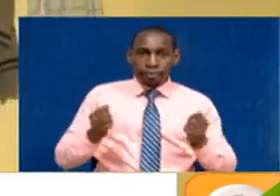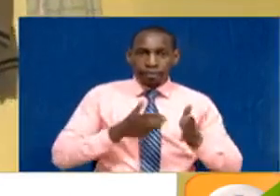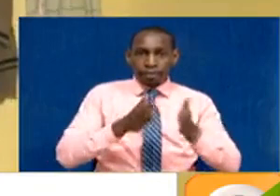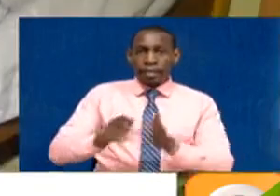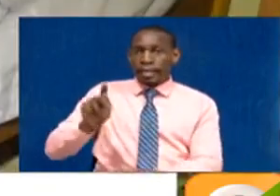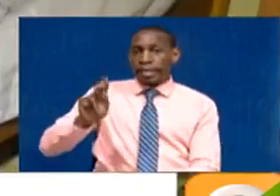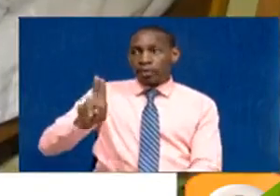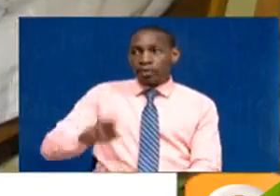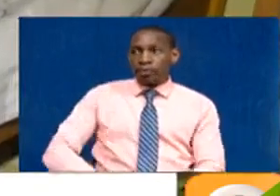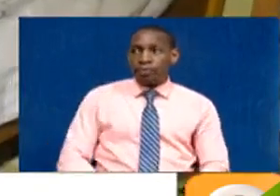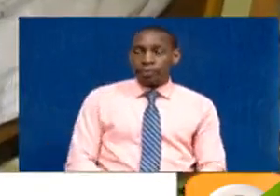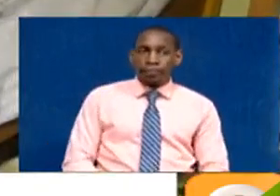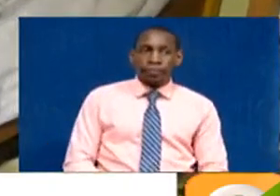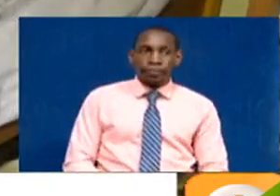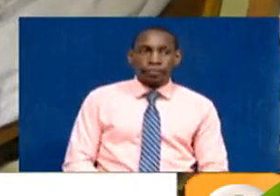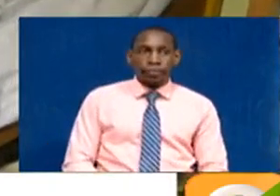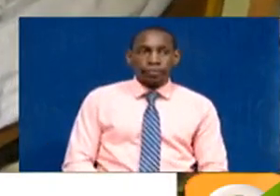cha Kenyatta.